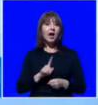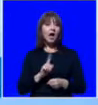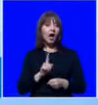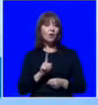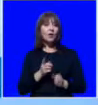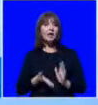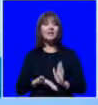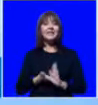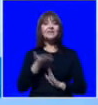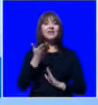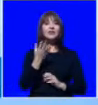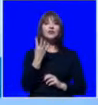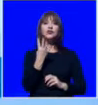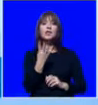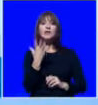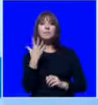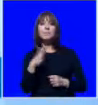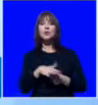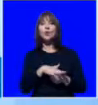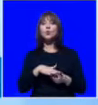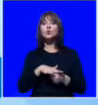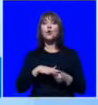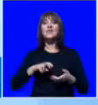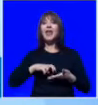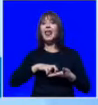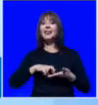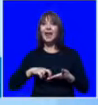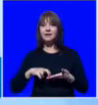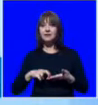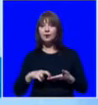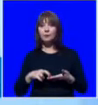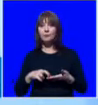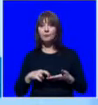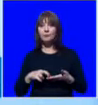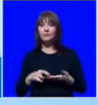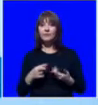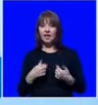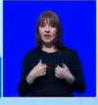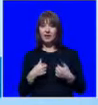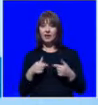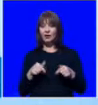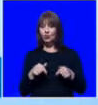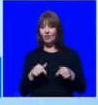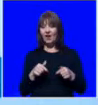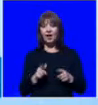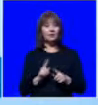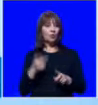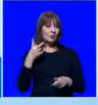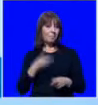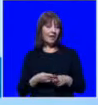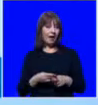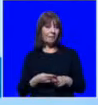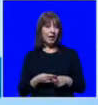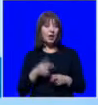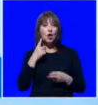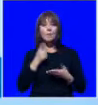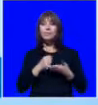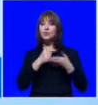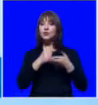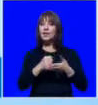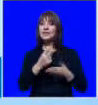основни данък. И това са го написали черно на бяло и го внесоха в Народното събрание. Ние този сценарий го предотвратихме. И бюджета